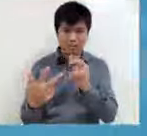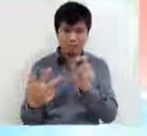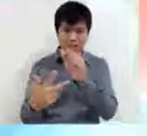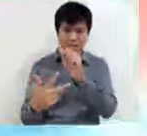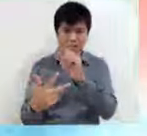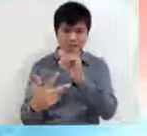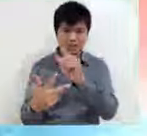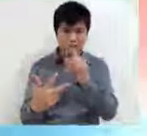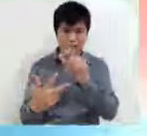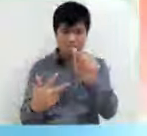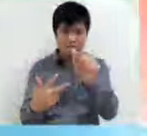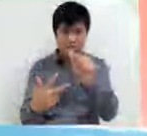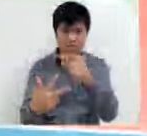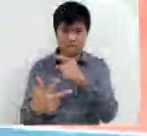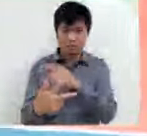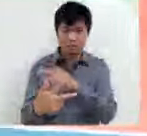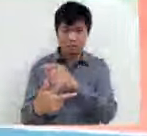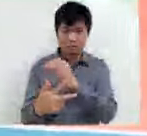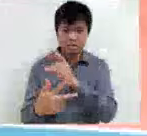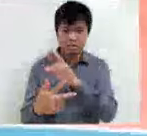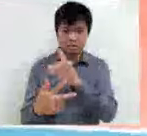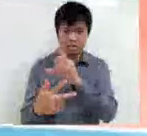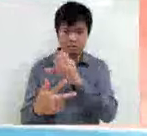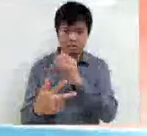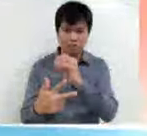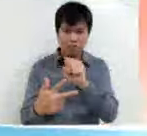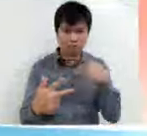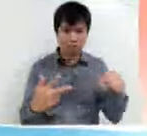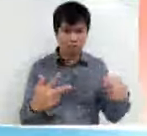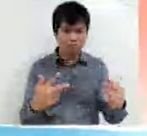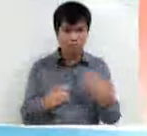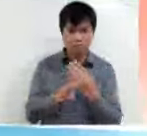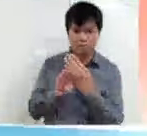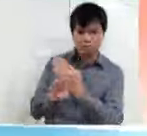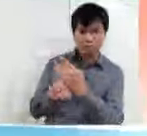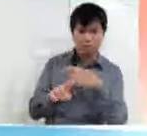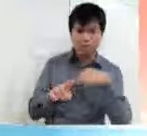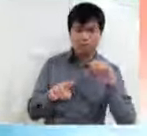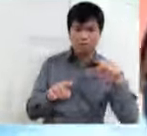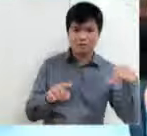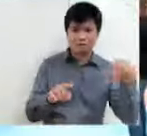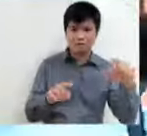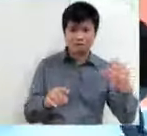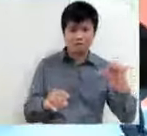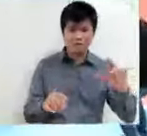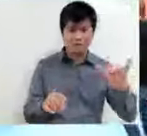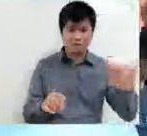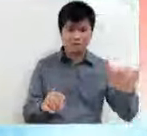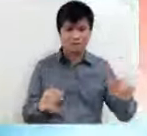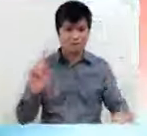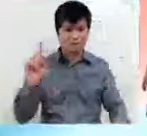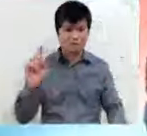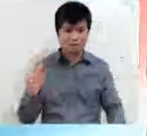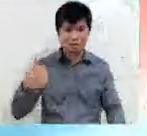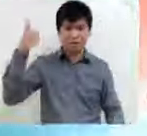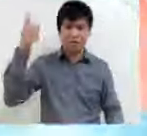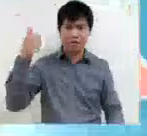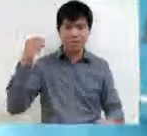Tots Carlos ang depensa ng Cherry. Isang panalo na lang ang kailangan ng Creamline para makatungtong sa